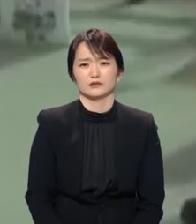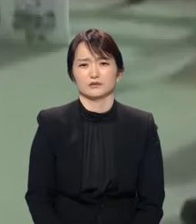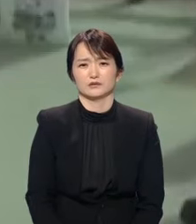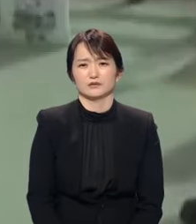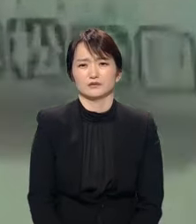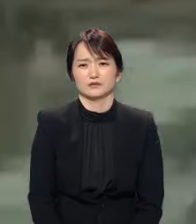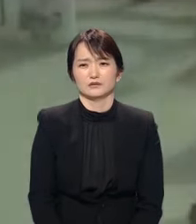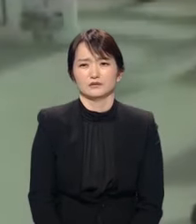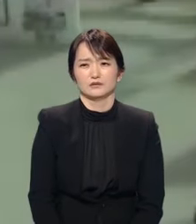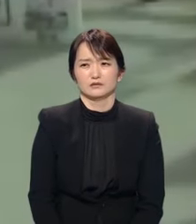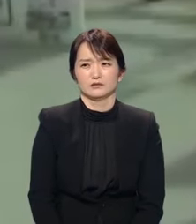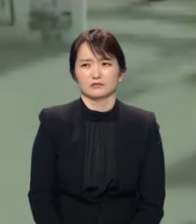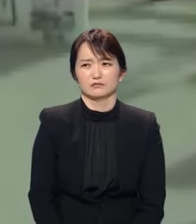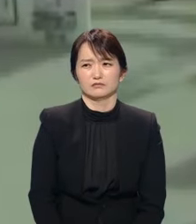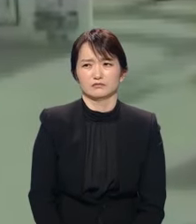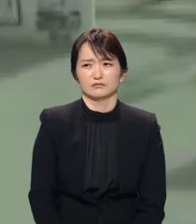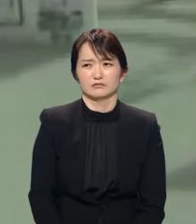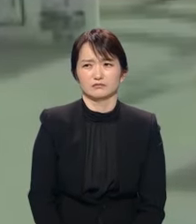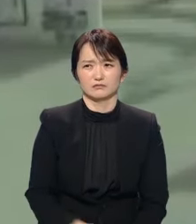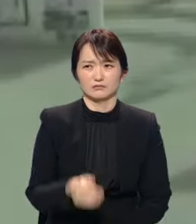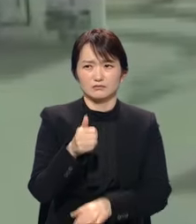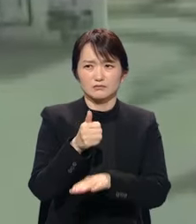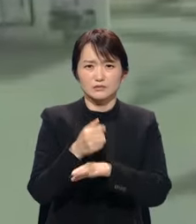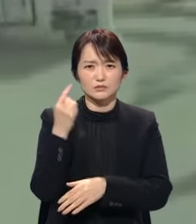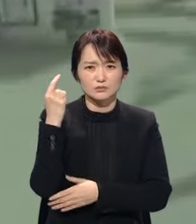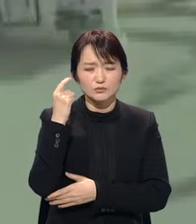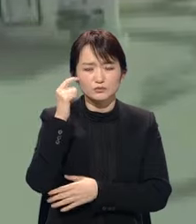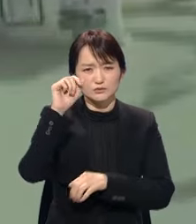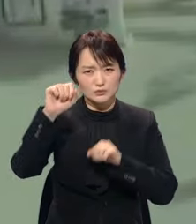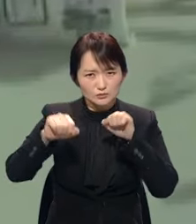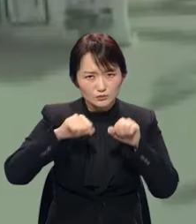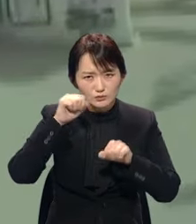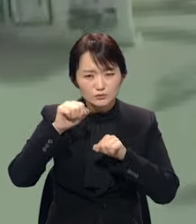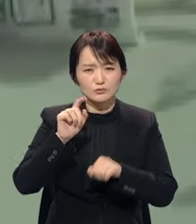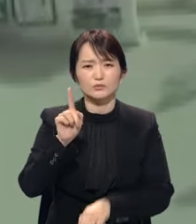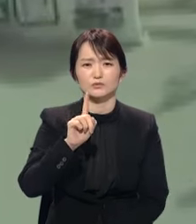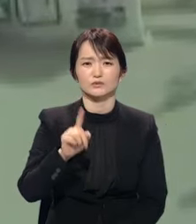아유, 마지막 마지막 픽 주인공 동물 가보시죠.